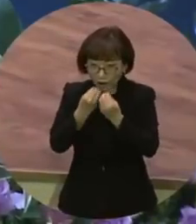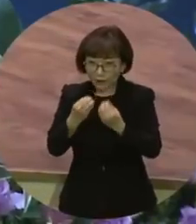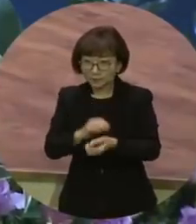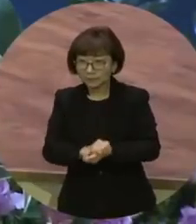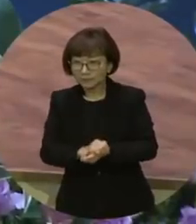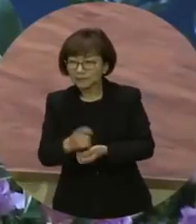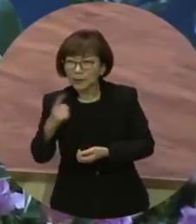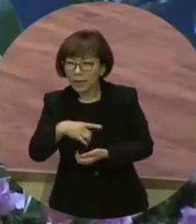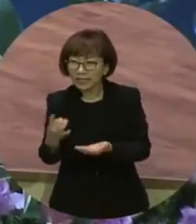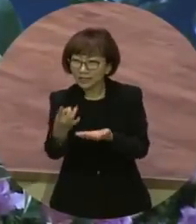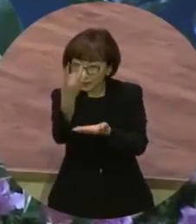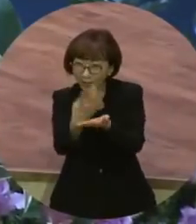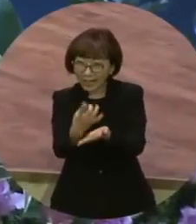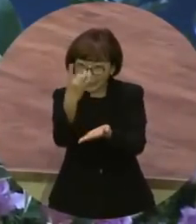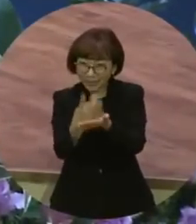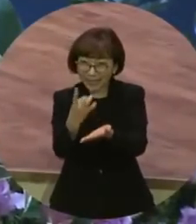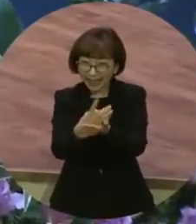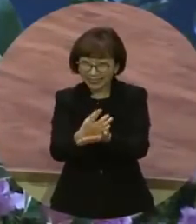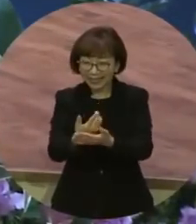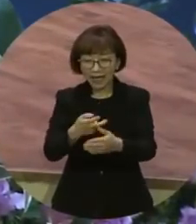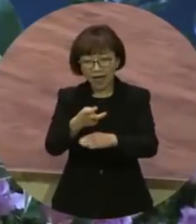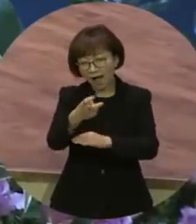천안 휴게소에 호두과자를 먹을 수 있기 때문에